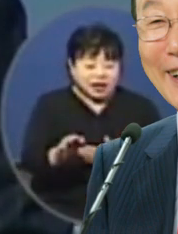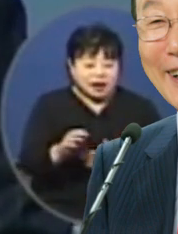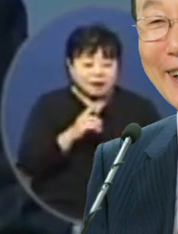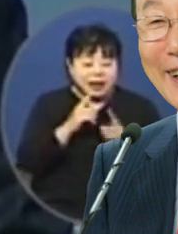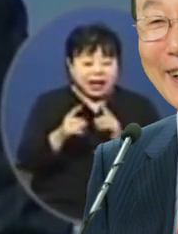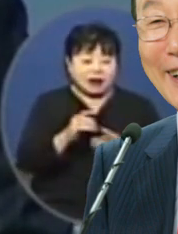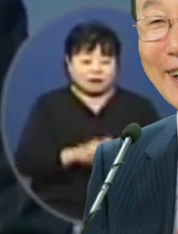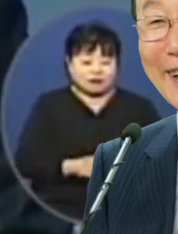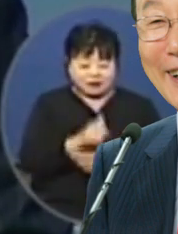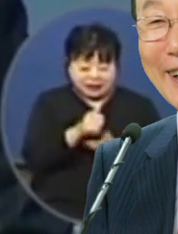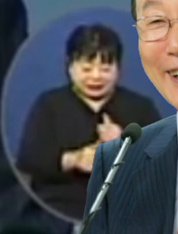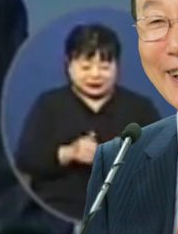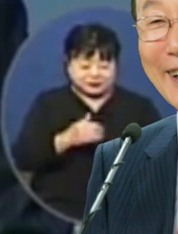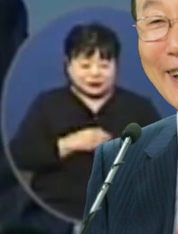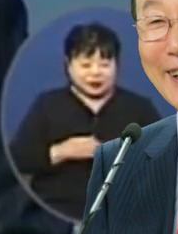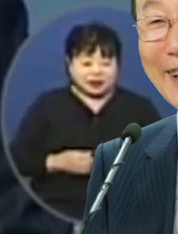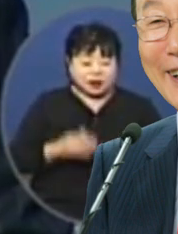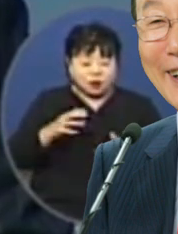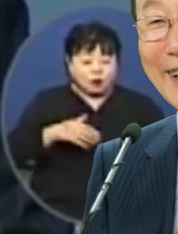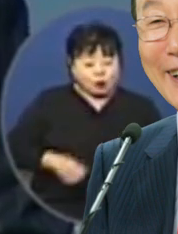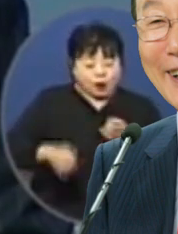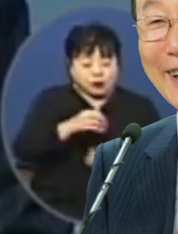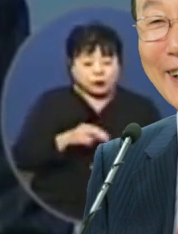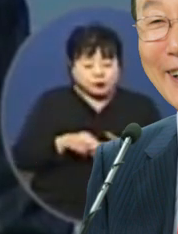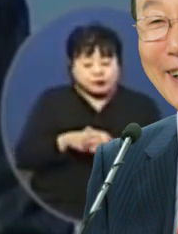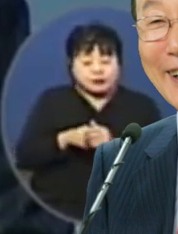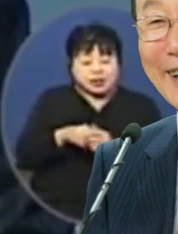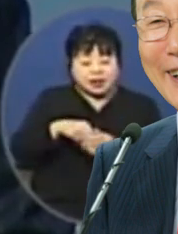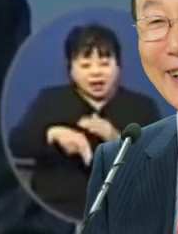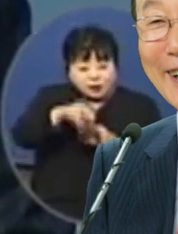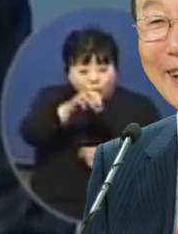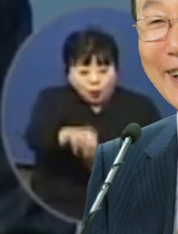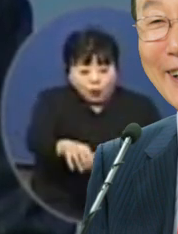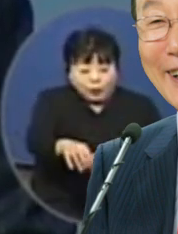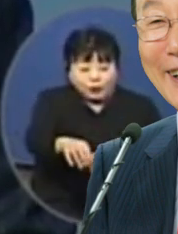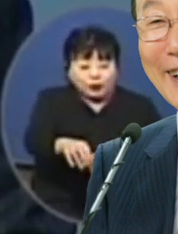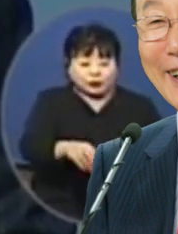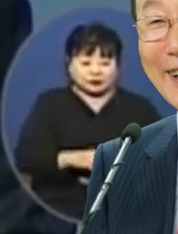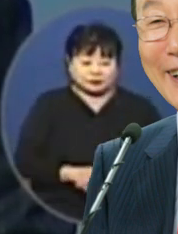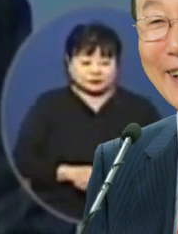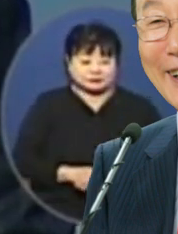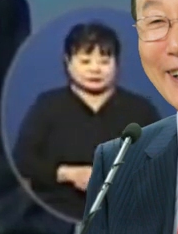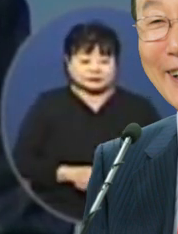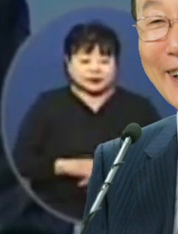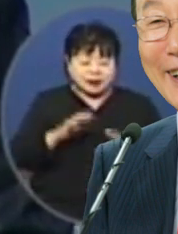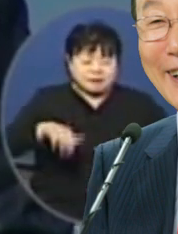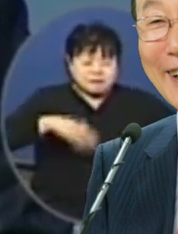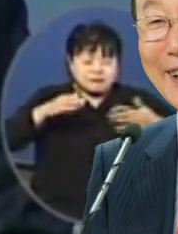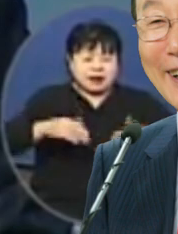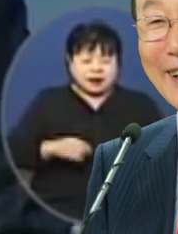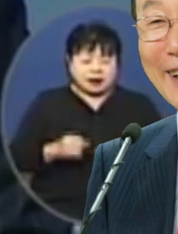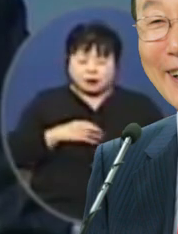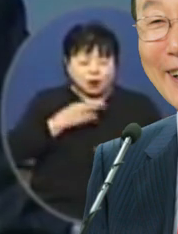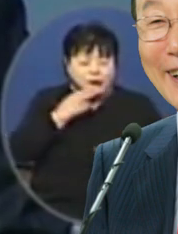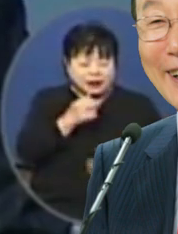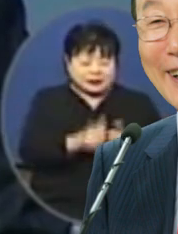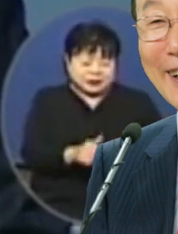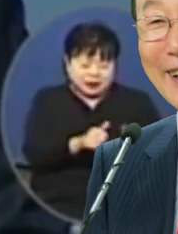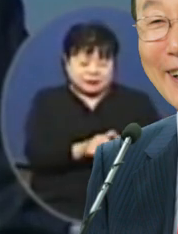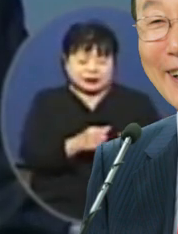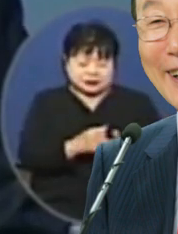말합니다. 하나님은 나의 광풍을 피하는 곳이다. 나에게는 어떤 광풍이 불어와도 겁날 것 없다. 하나님과 같이